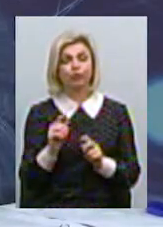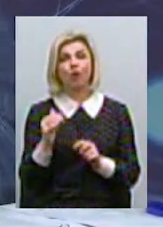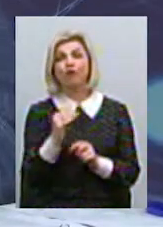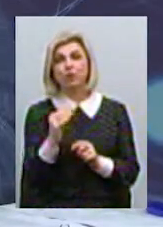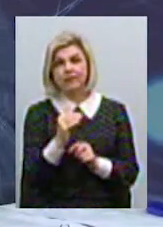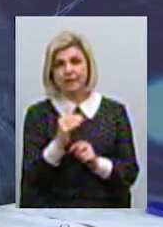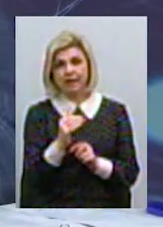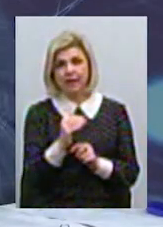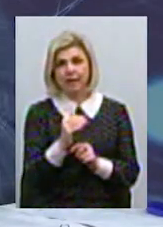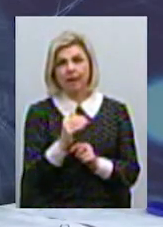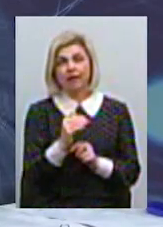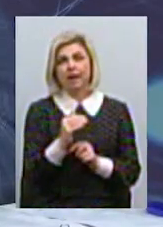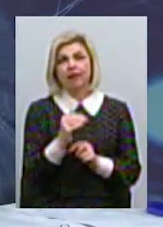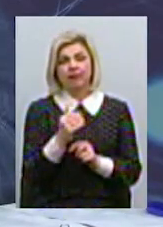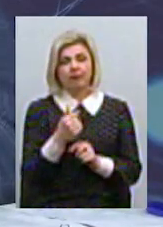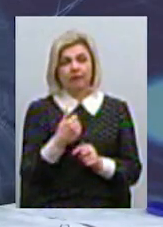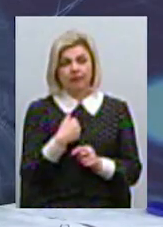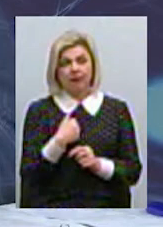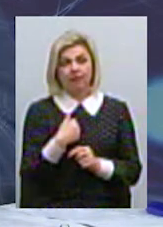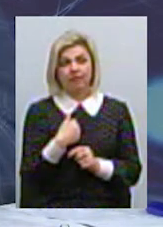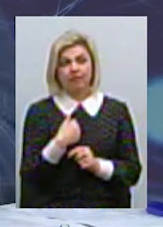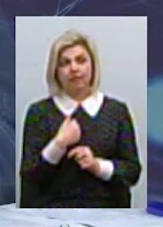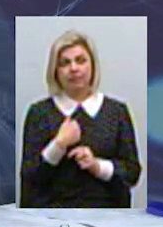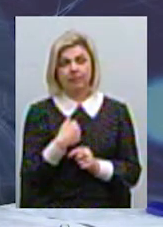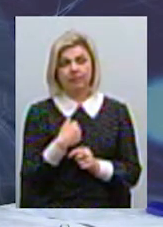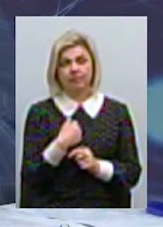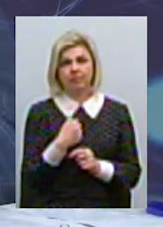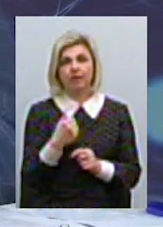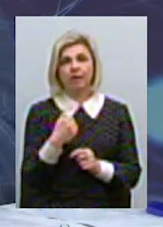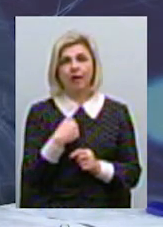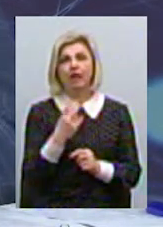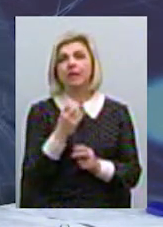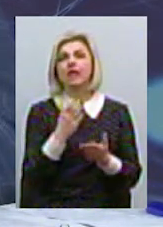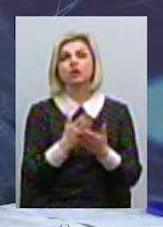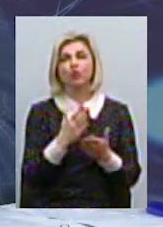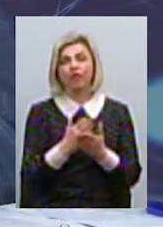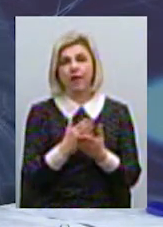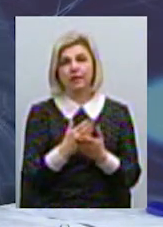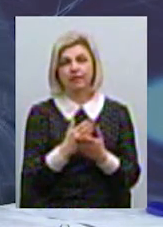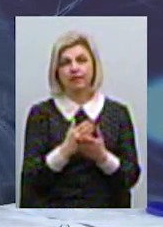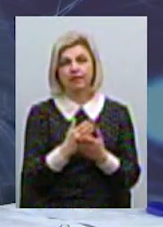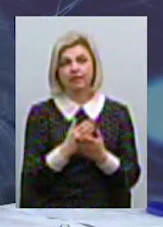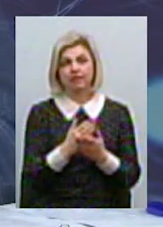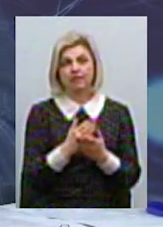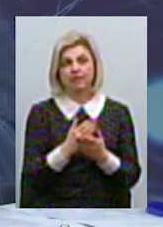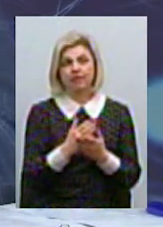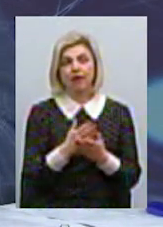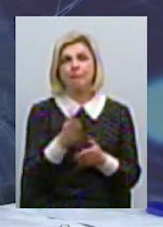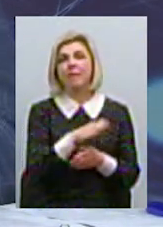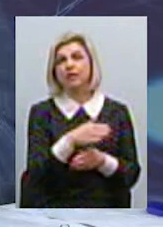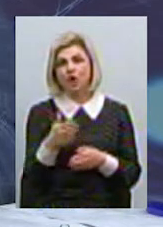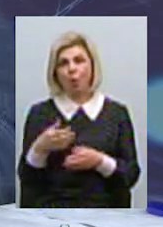знаєте, я не проти наявності існування інституту екстериторіальності в межах